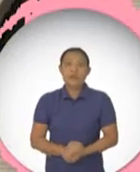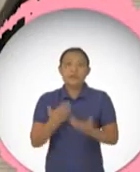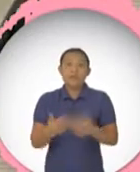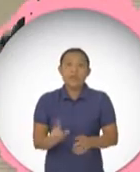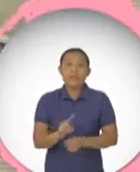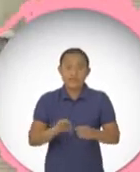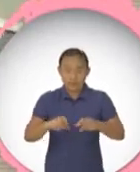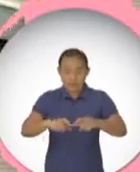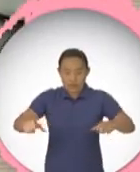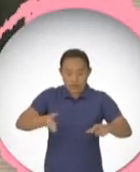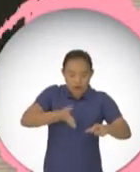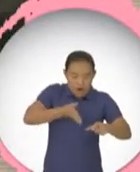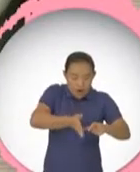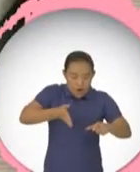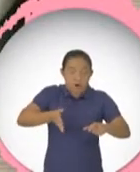ะก็มาดู